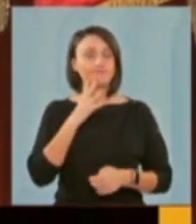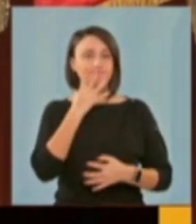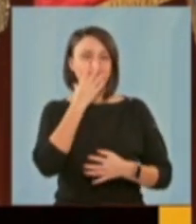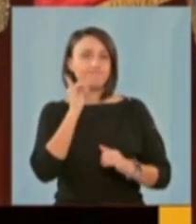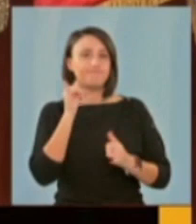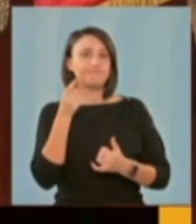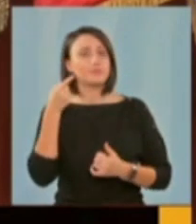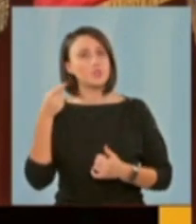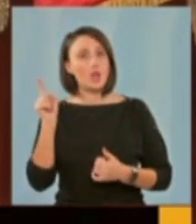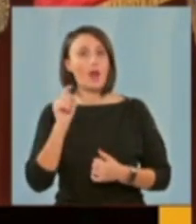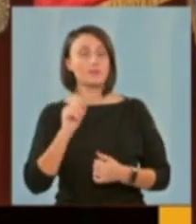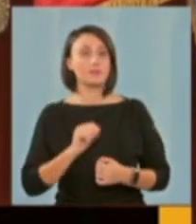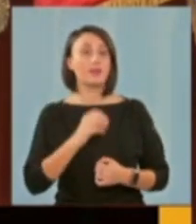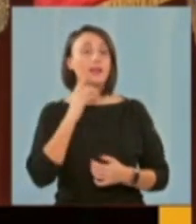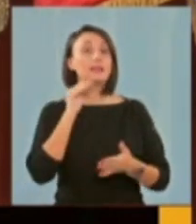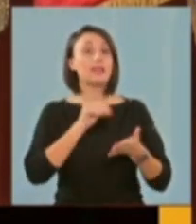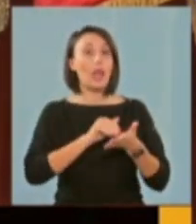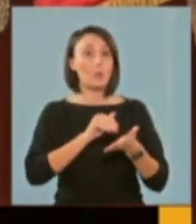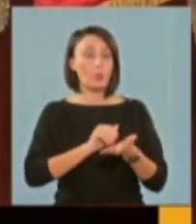celorlalți atunci când este nevoie.